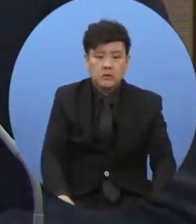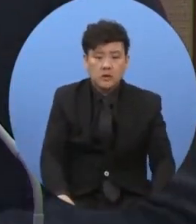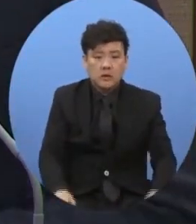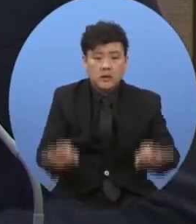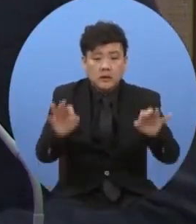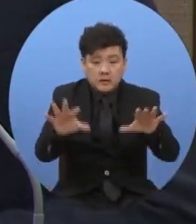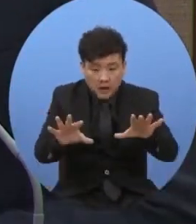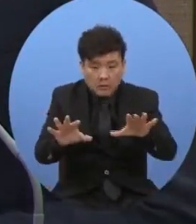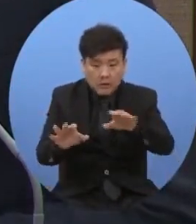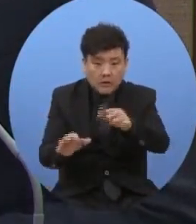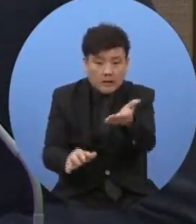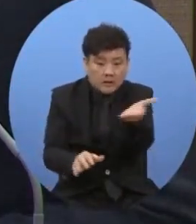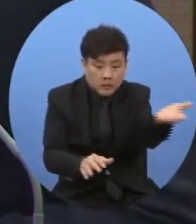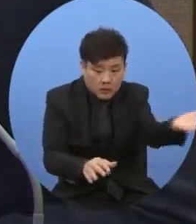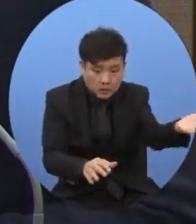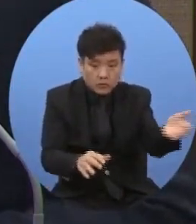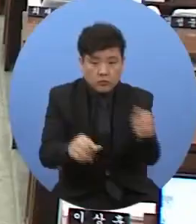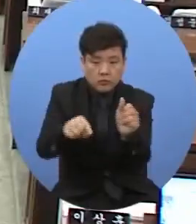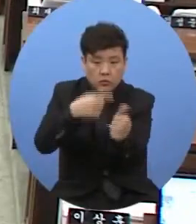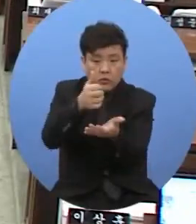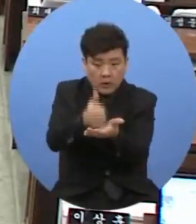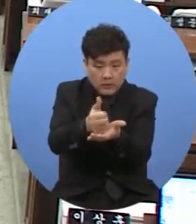들어가 주시고요. 교육감님 나와 주시겠습니까?